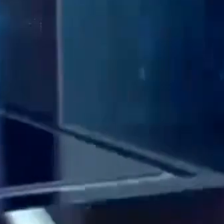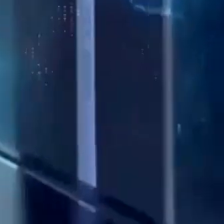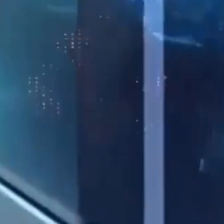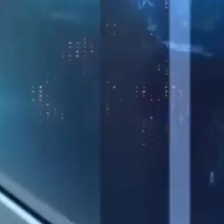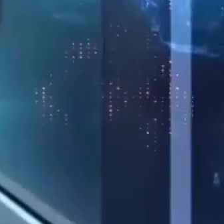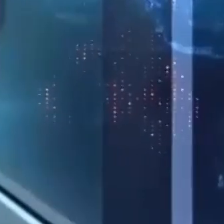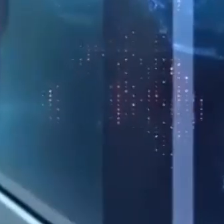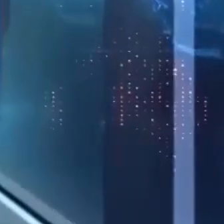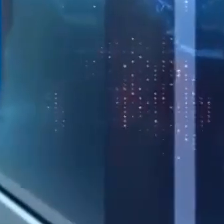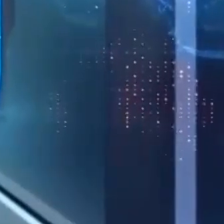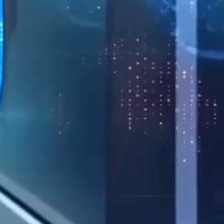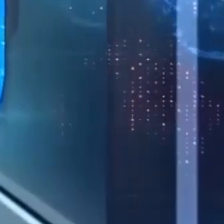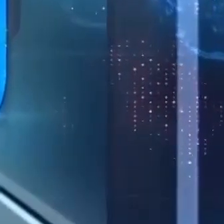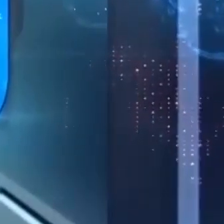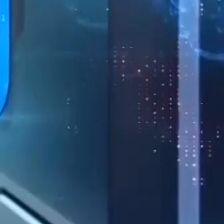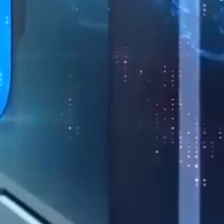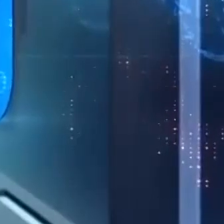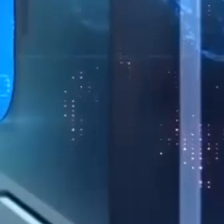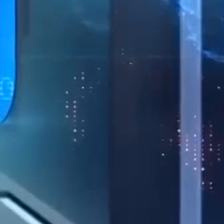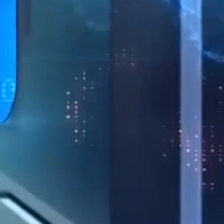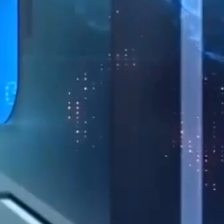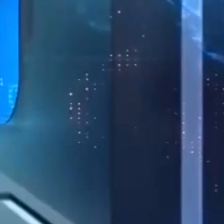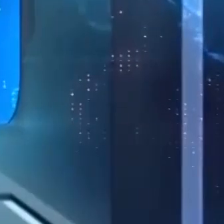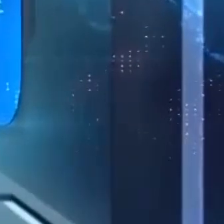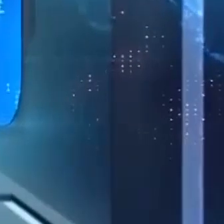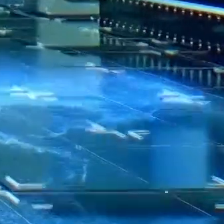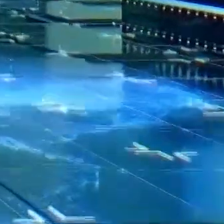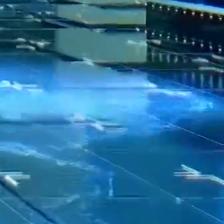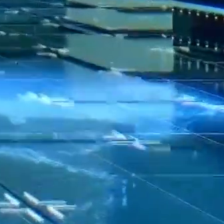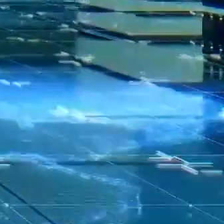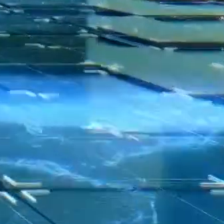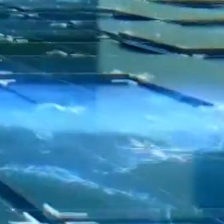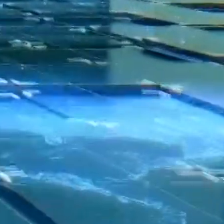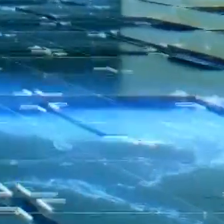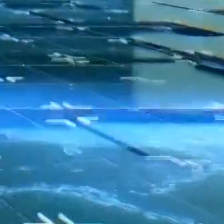Кенжебаев, телерадиокомпания ЖТСУ, Алматинская область.